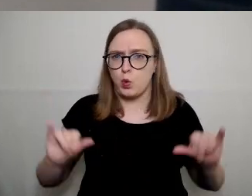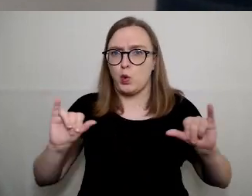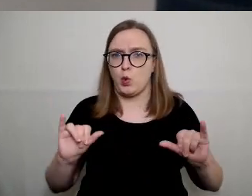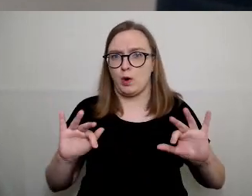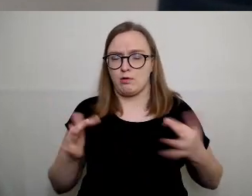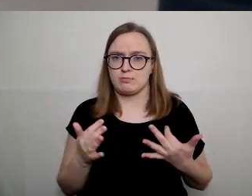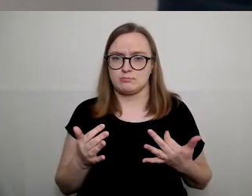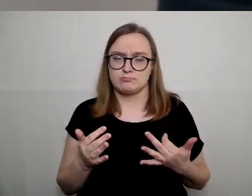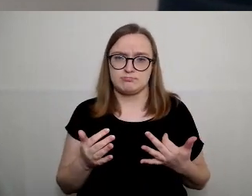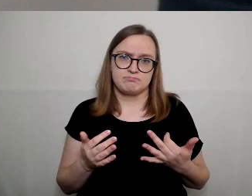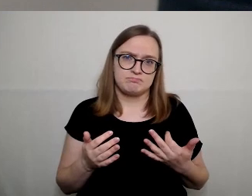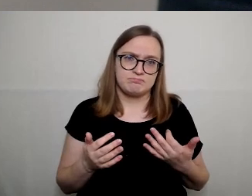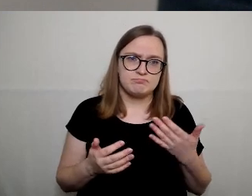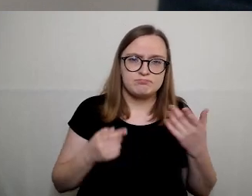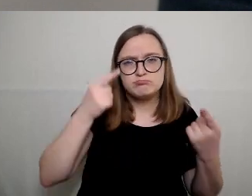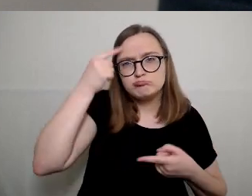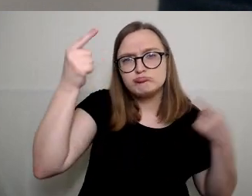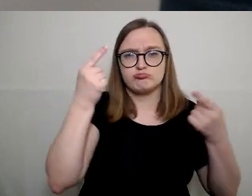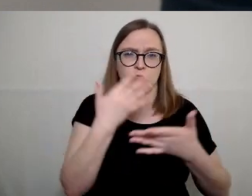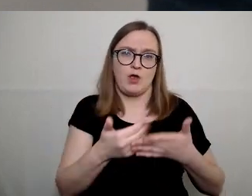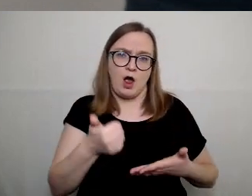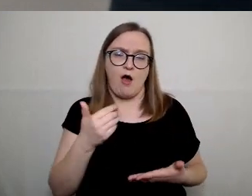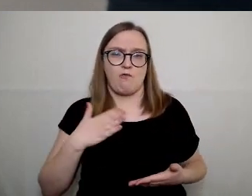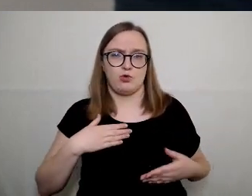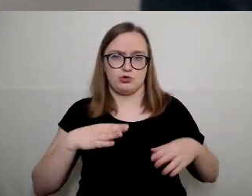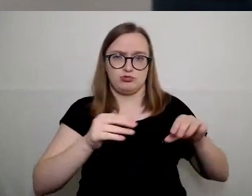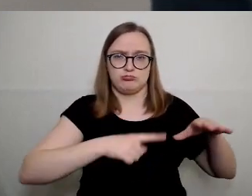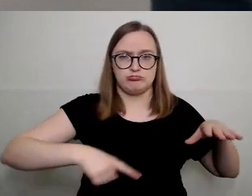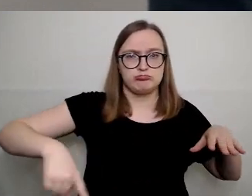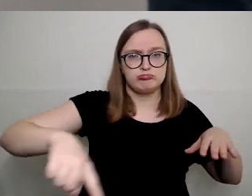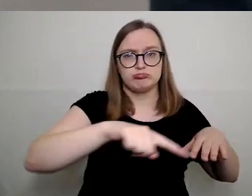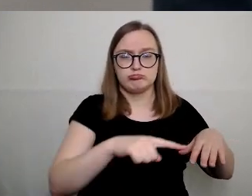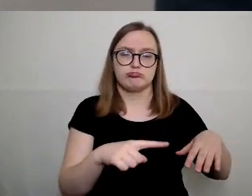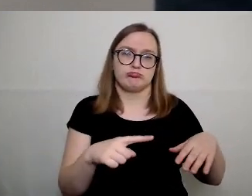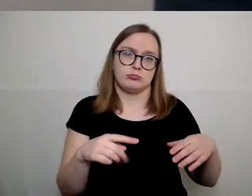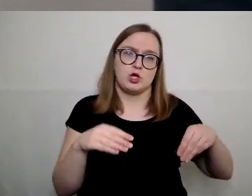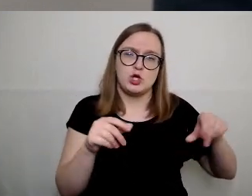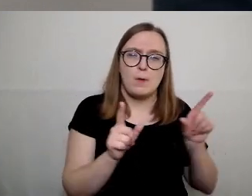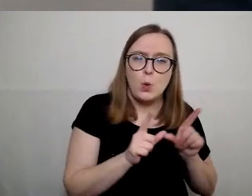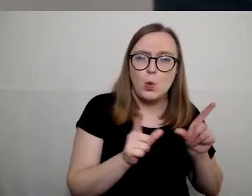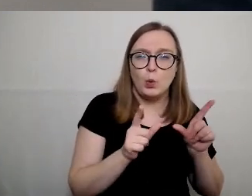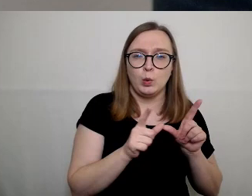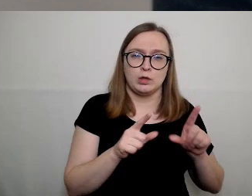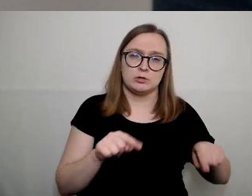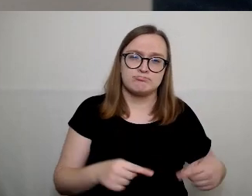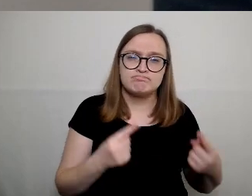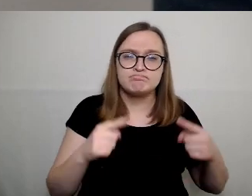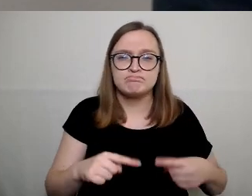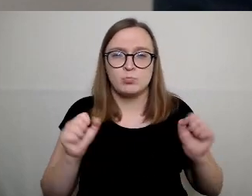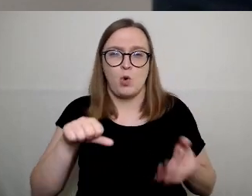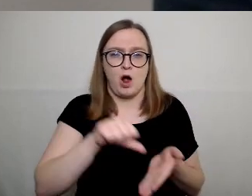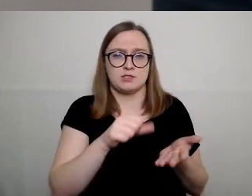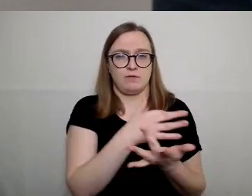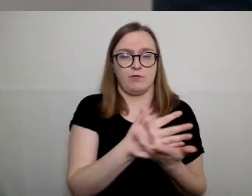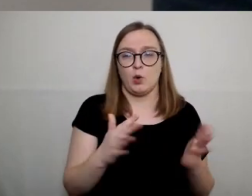ekspresijos, siekiant mūsų krašte veikiančius žemės ūkio srities atstovus ar trūkstamų